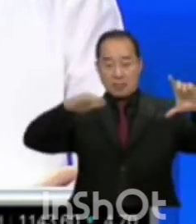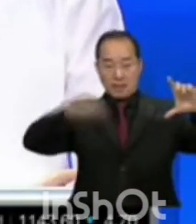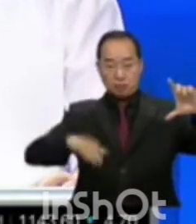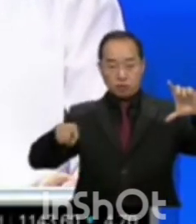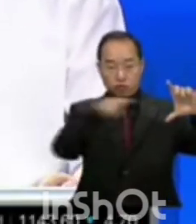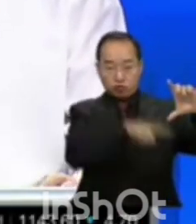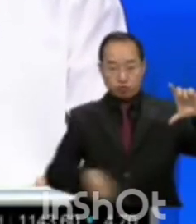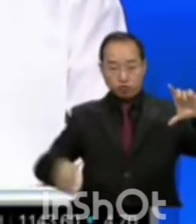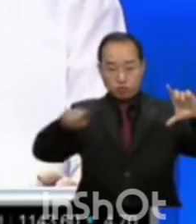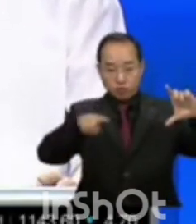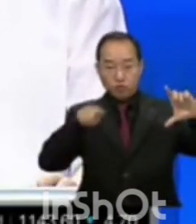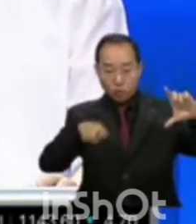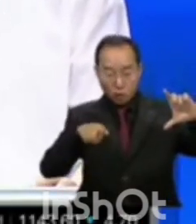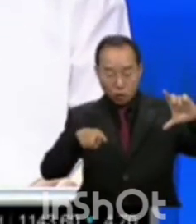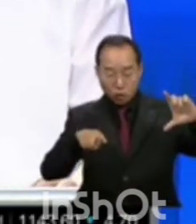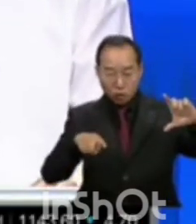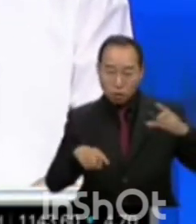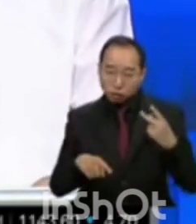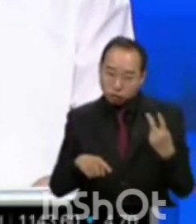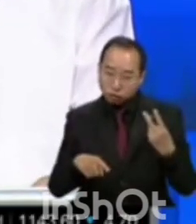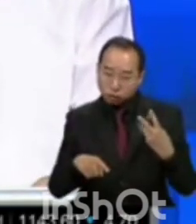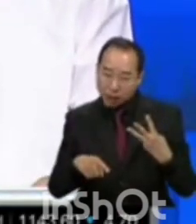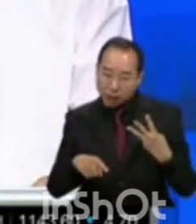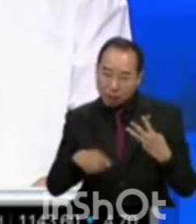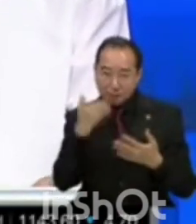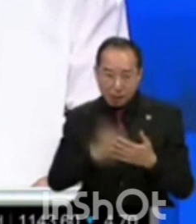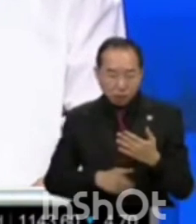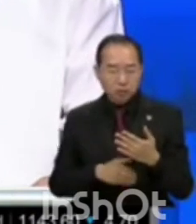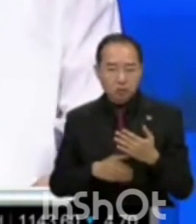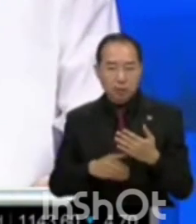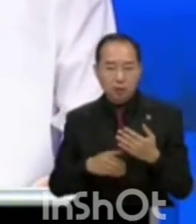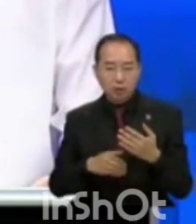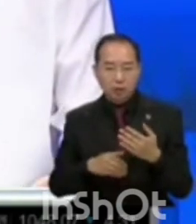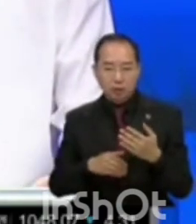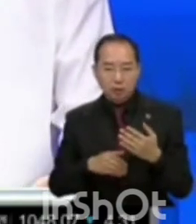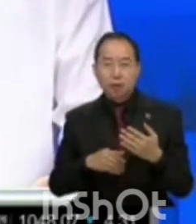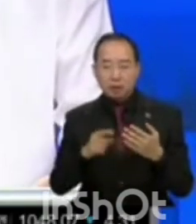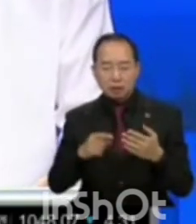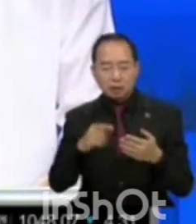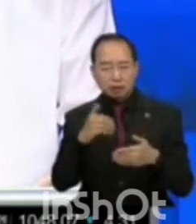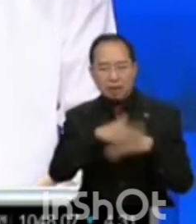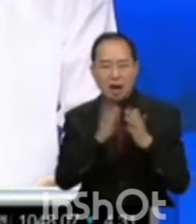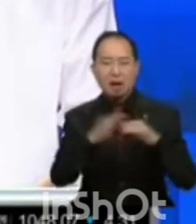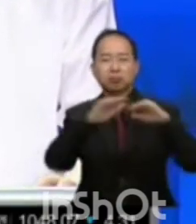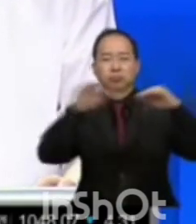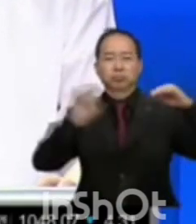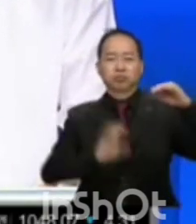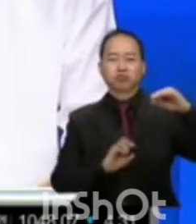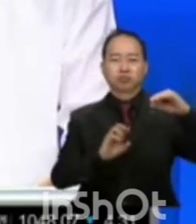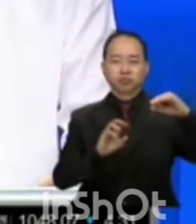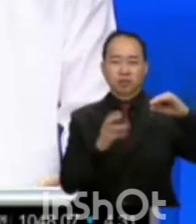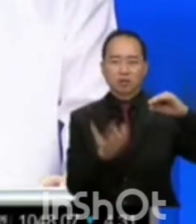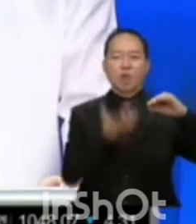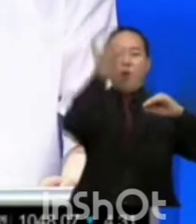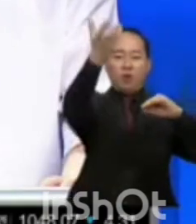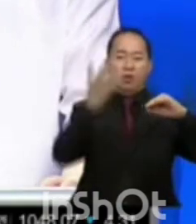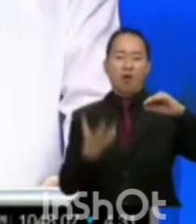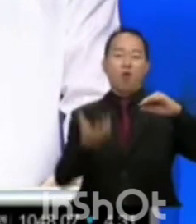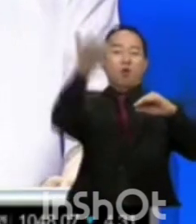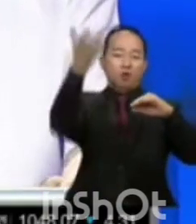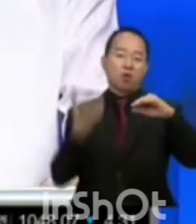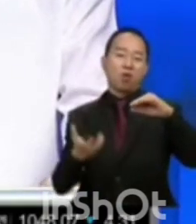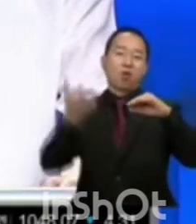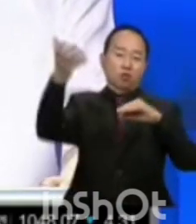공공기관들을 두세 개 정도를 빼고는 거의 다 이제 북동부, 북부 지역으로 옮기고 있고요. 또 SOC 투자 예산을